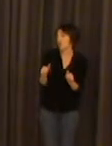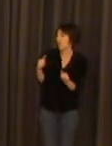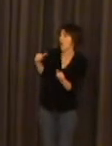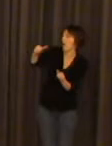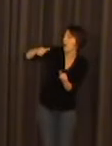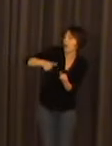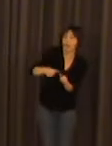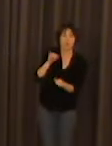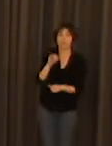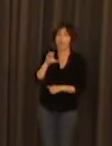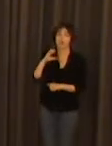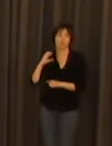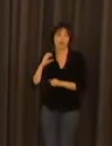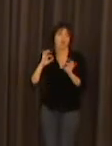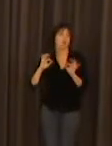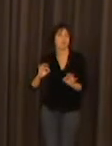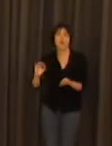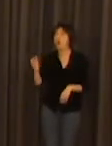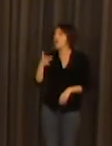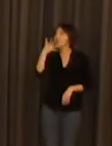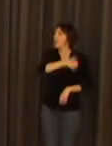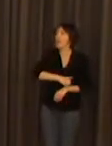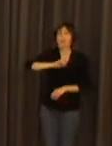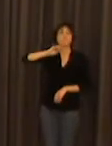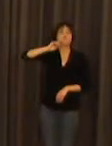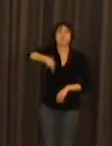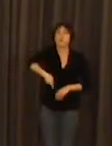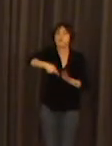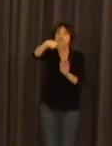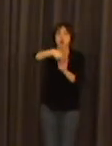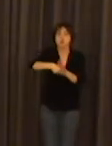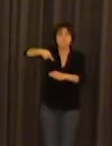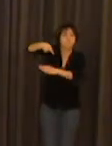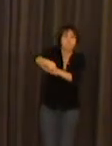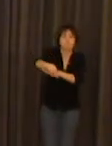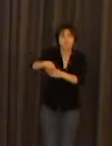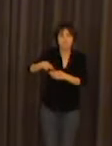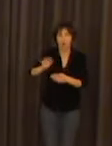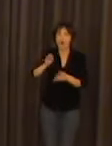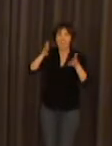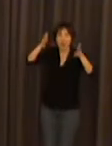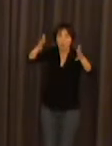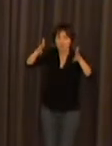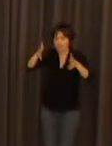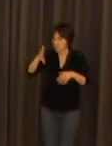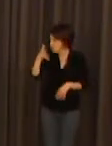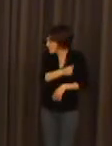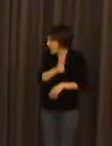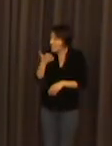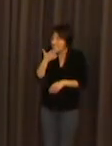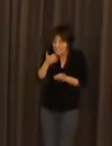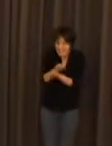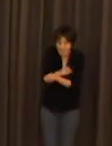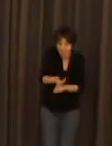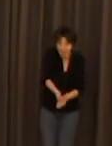No es pot dictar una norma, no es pot recomanar una forma referencial sense la base de la